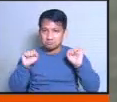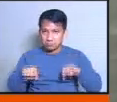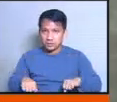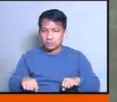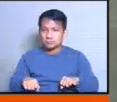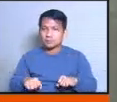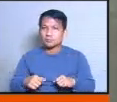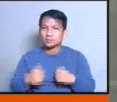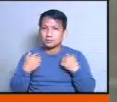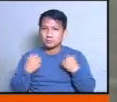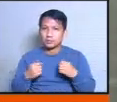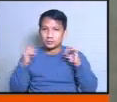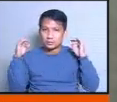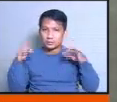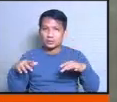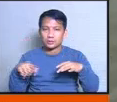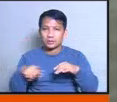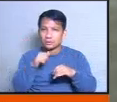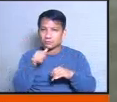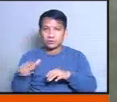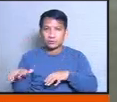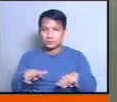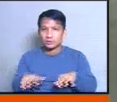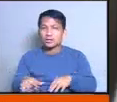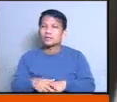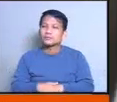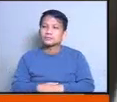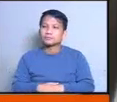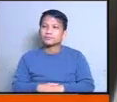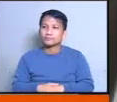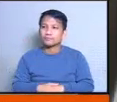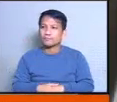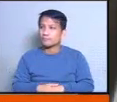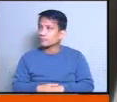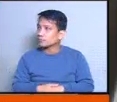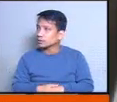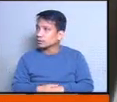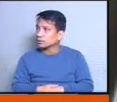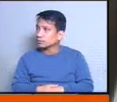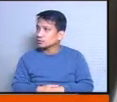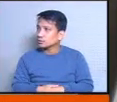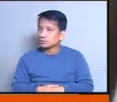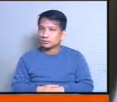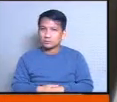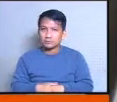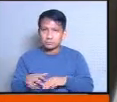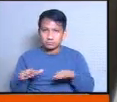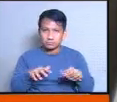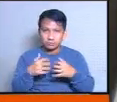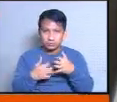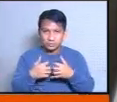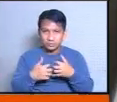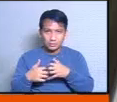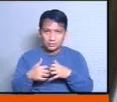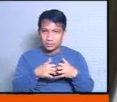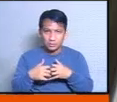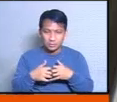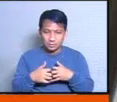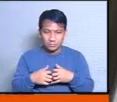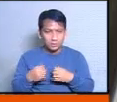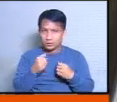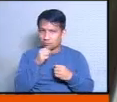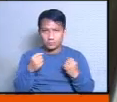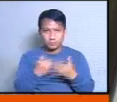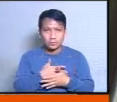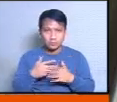posibleng maging mas mapanganib bumano kaysa mismong lindol. Pagka may isang fault line ang gumalaw, which is hindi ho kami nananakot but